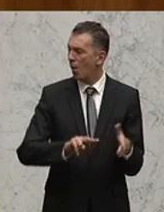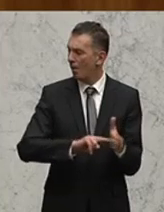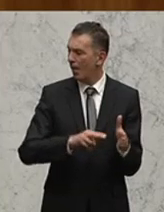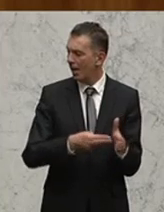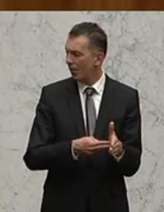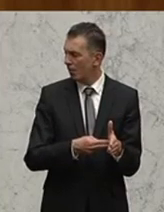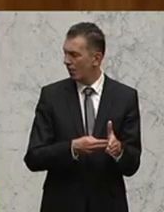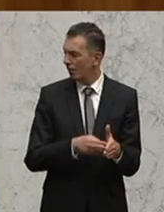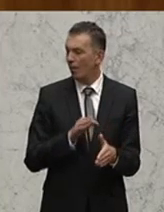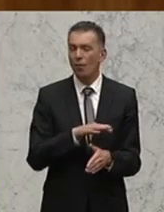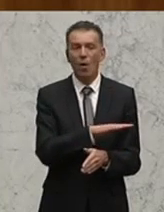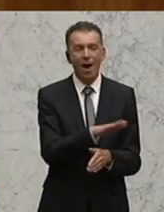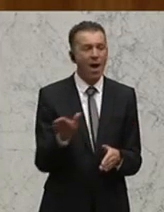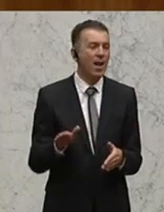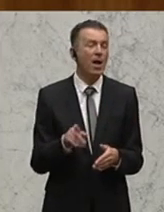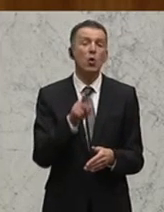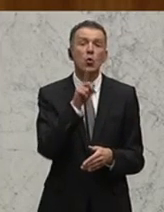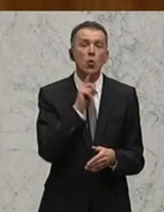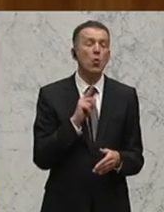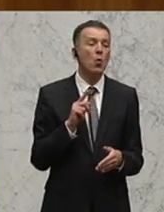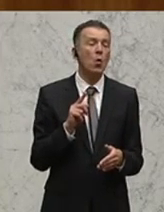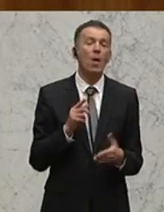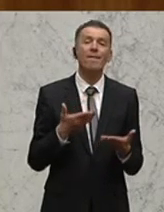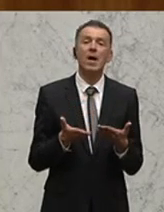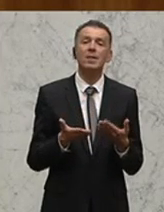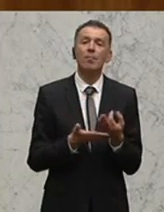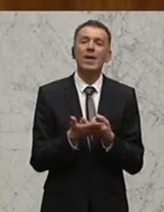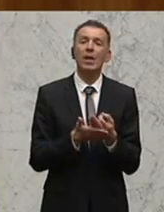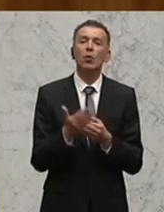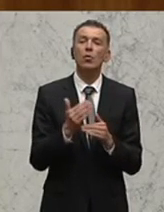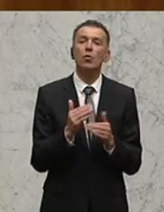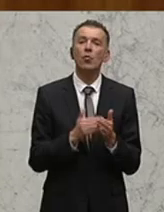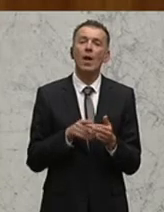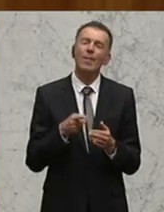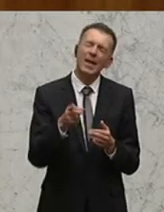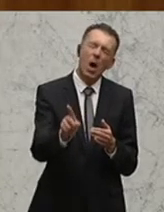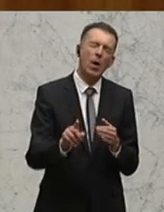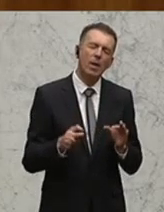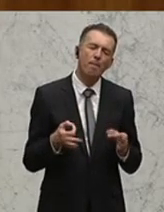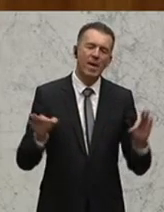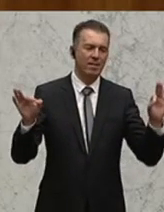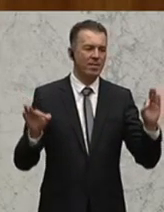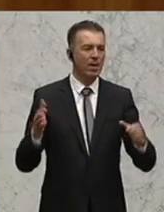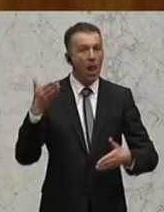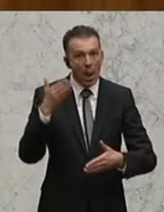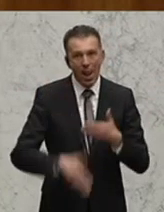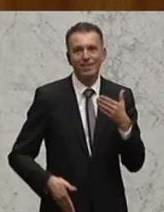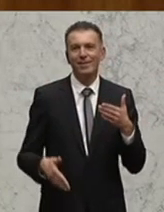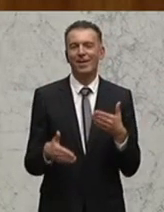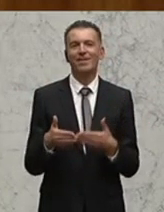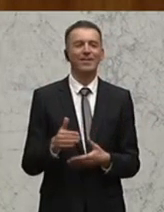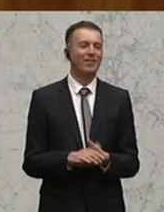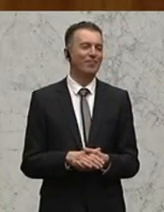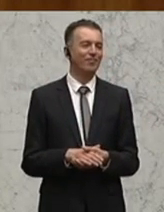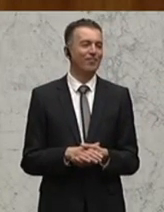sind, dienen alle ausschließlich dazu, nachhaltig das Bildungssystem zu verbessern. Und ein letztes noch zum Schluss, auch